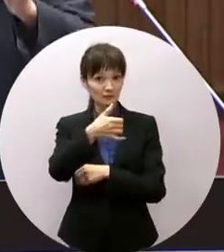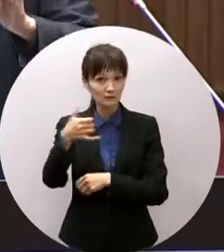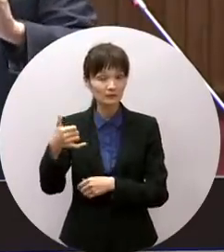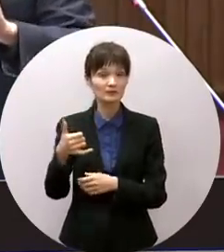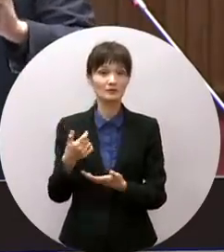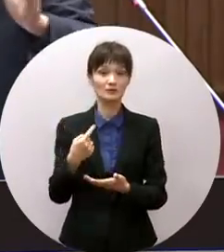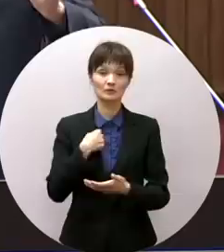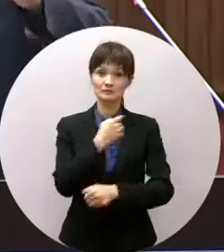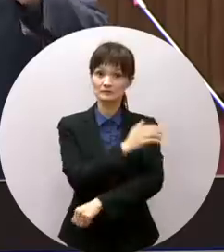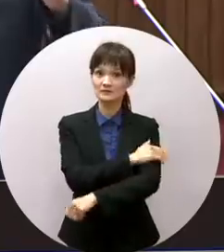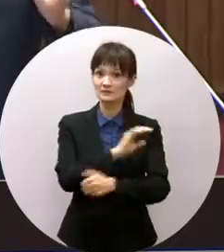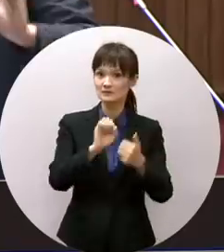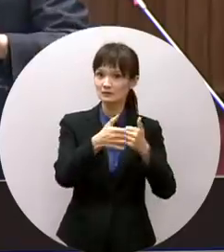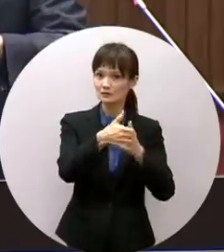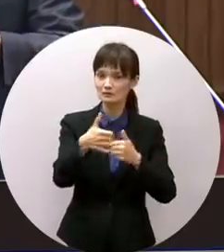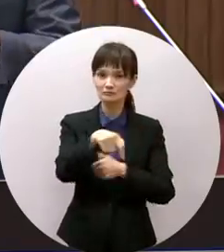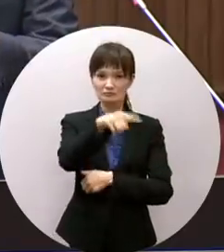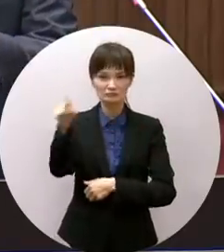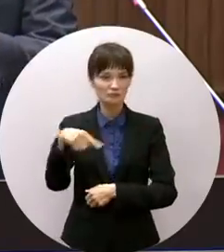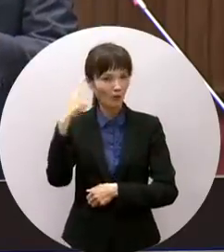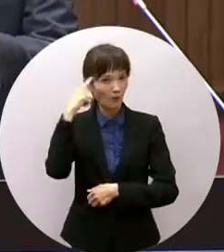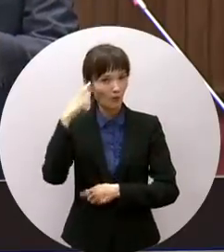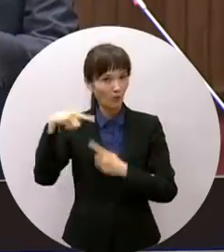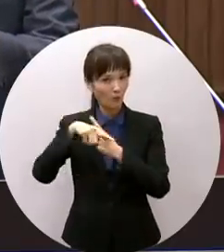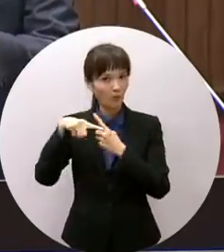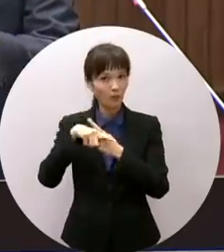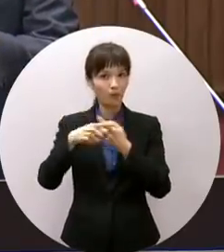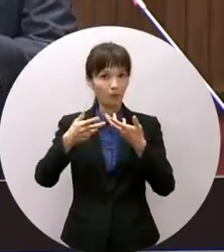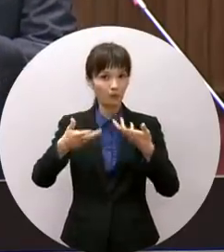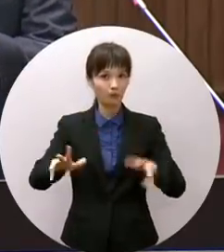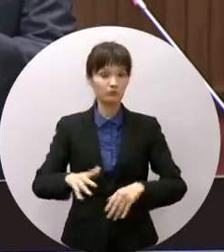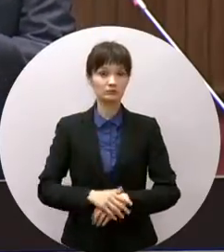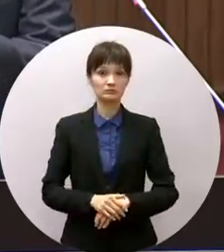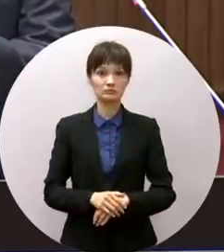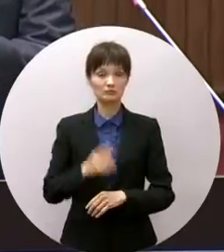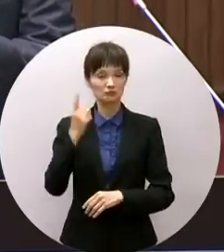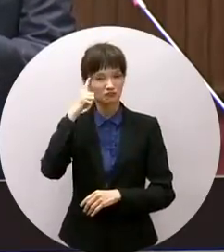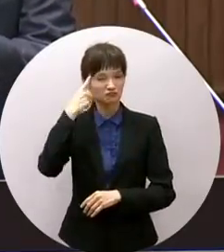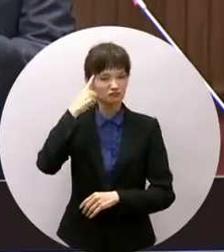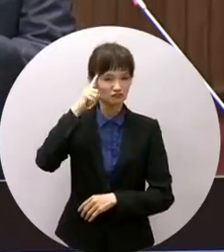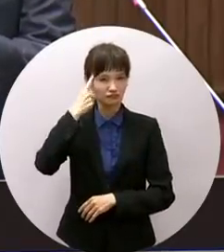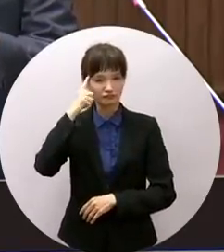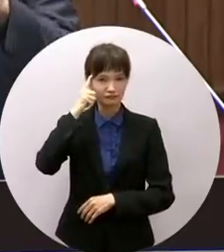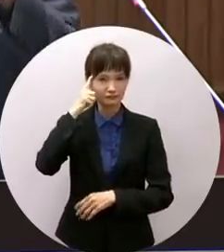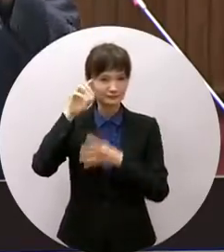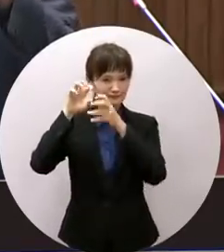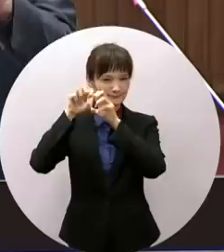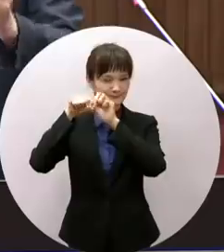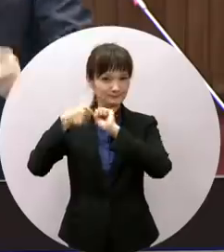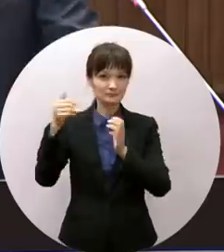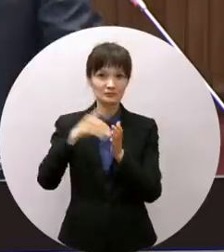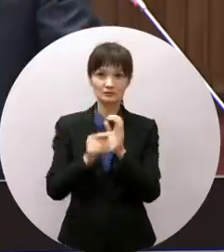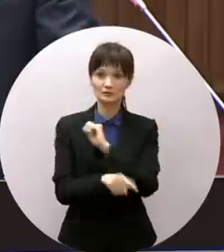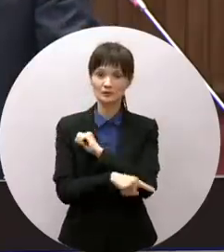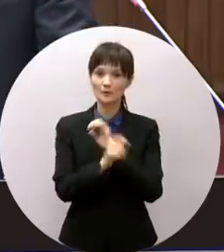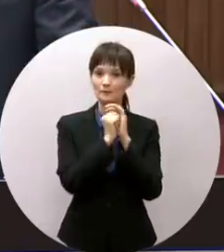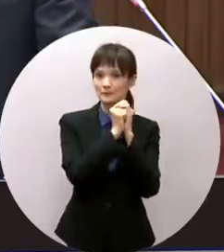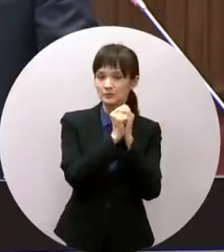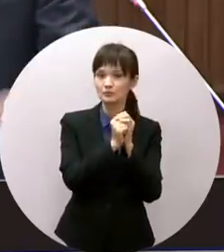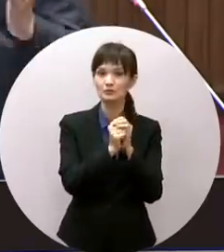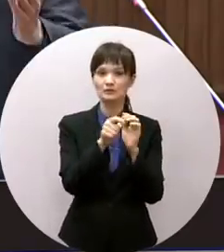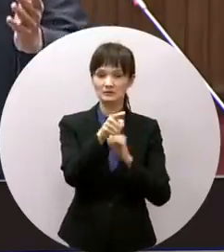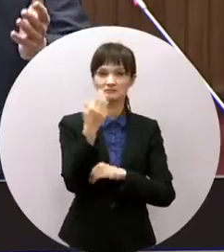们陈议员，我们大家都想了很多的方法，想到最后只有一个，就是拜托老县